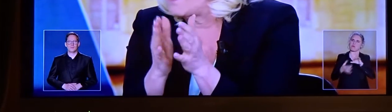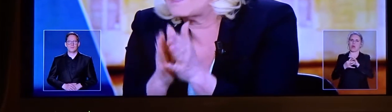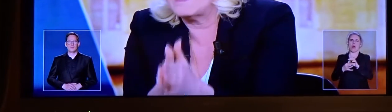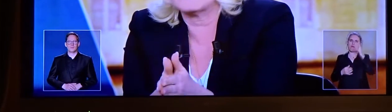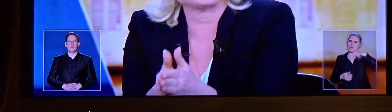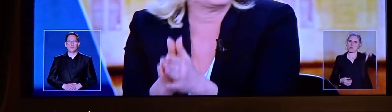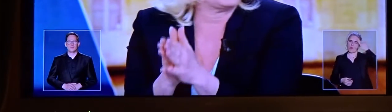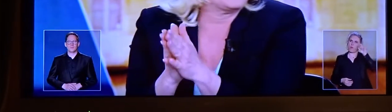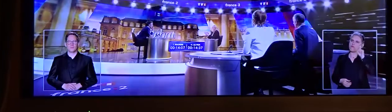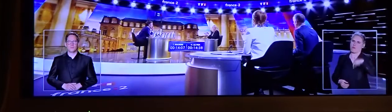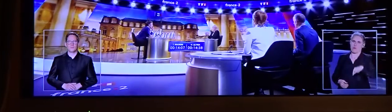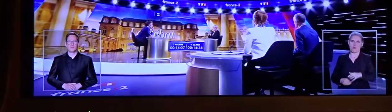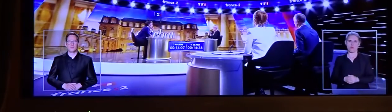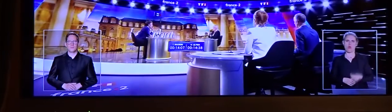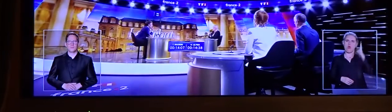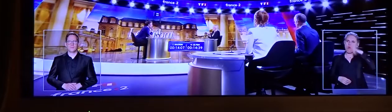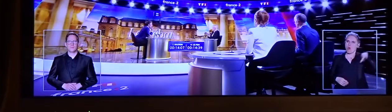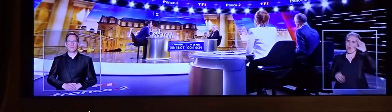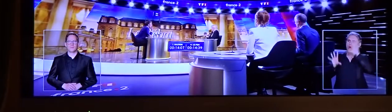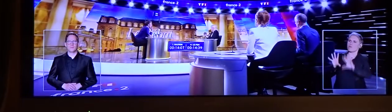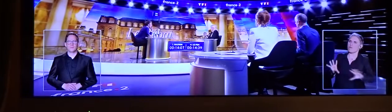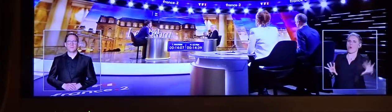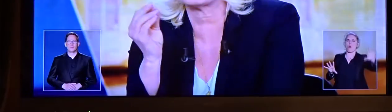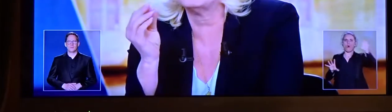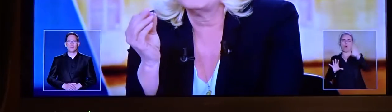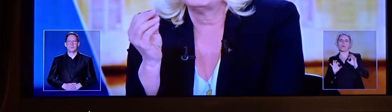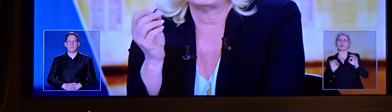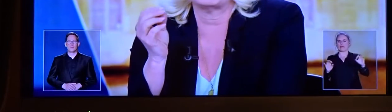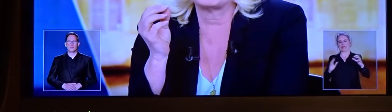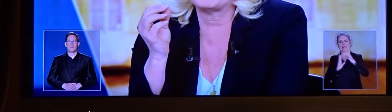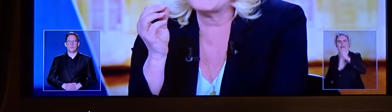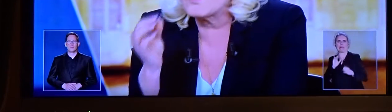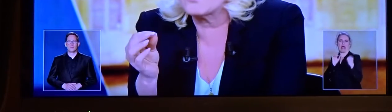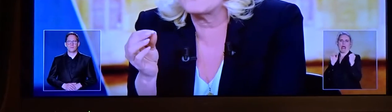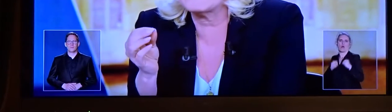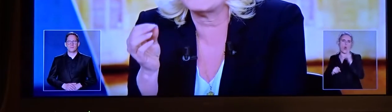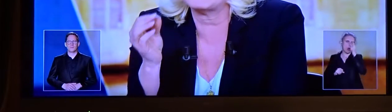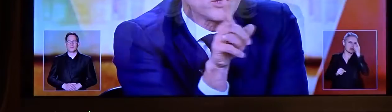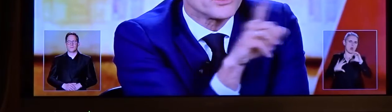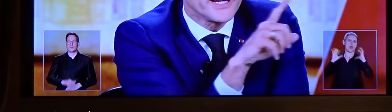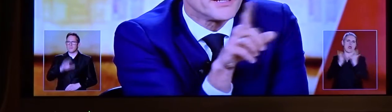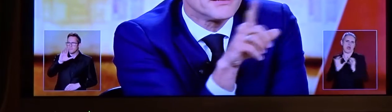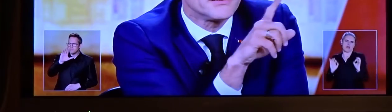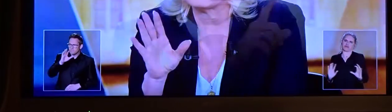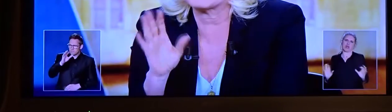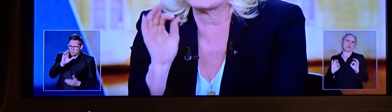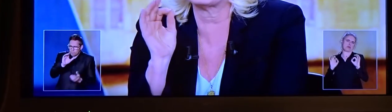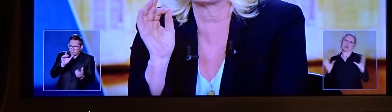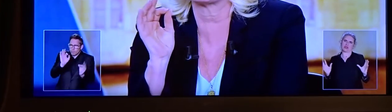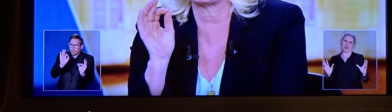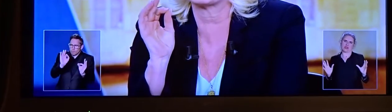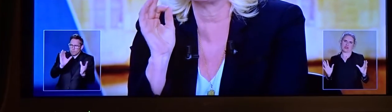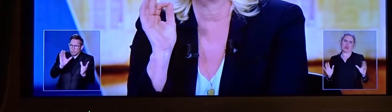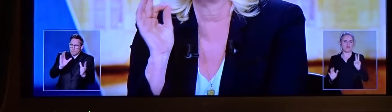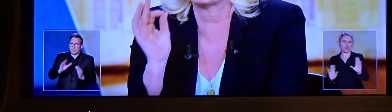Vous avez dit qu'il fallait faire l'Europe de Lisbonne à Vladivostok. Donc ce que vous faites aujourd'hui, c'est